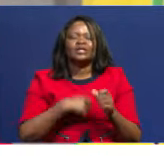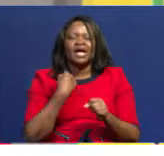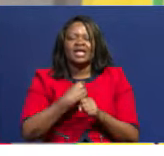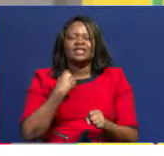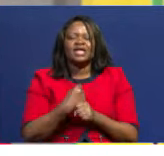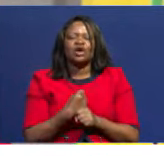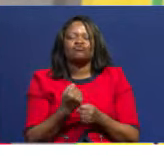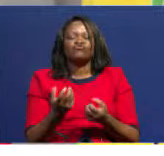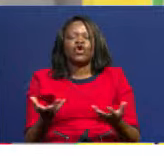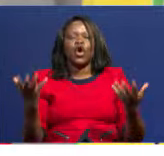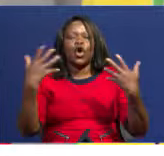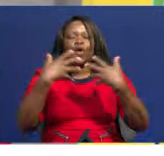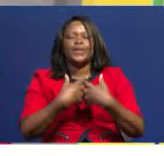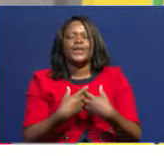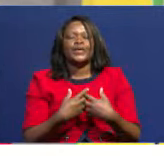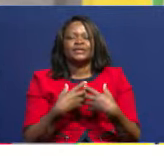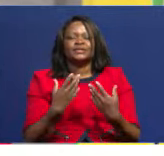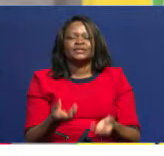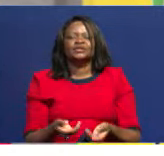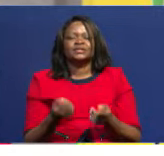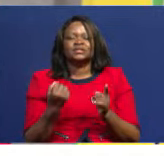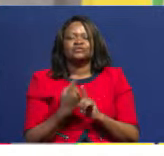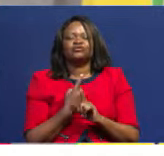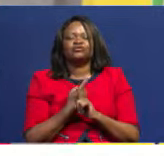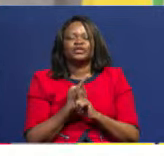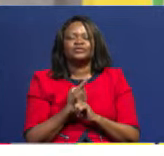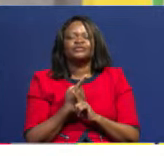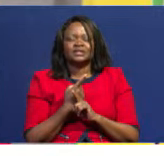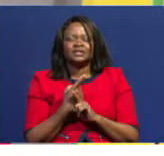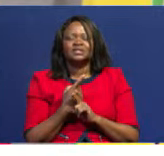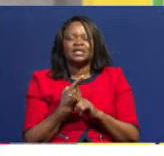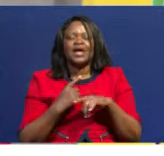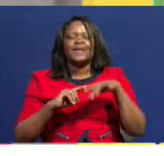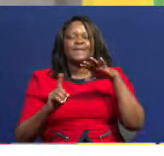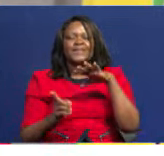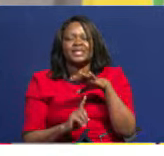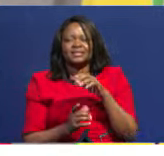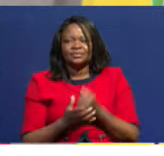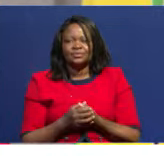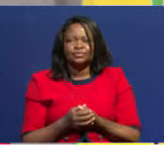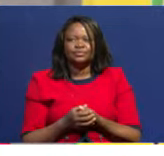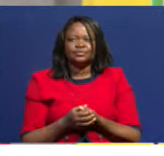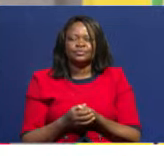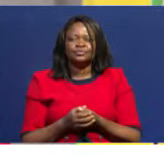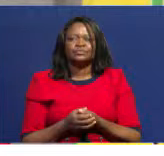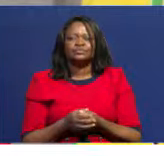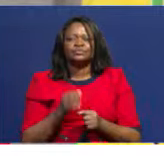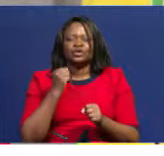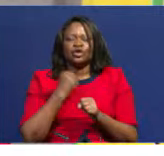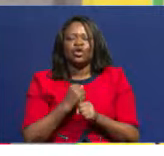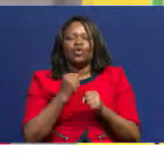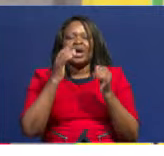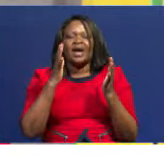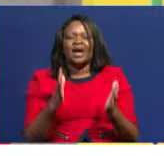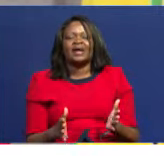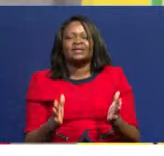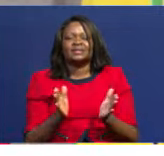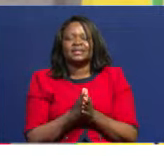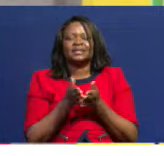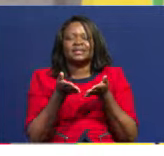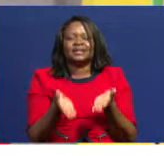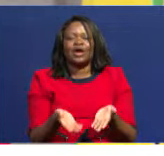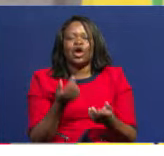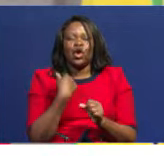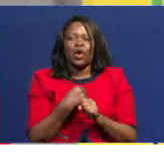be integrated into the respective line ministries. Staff currently